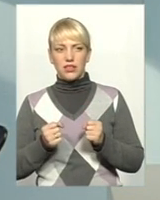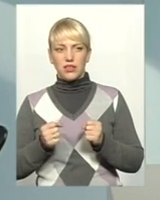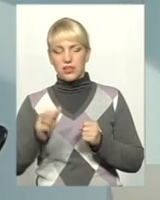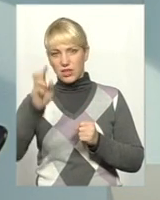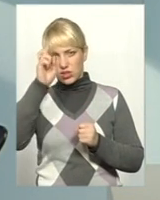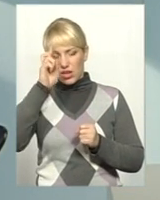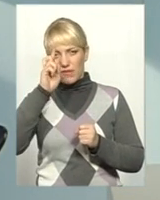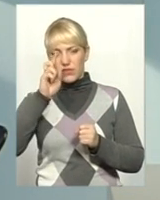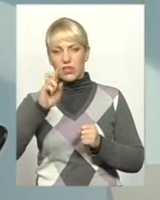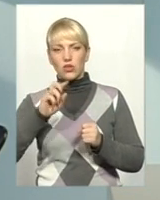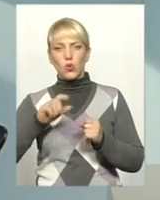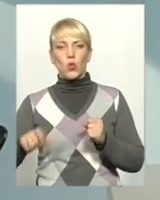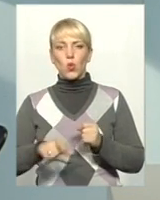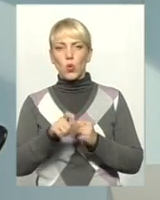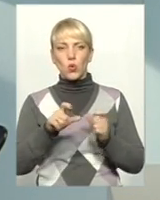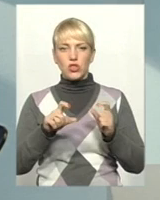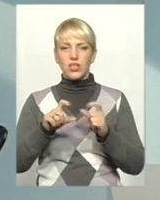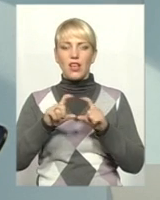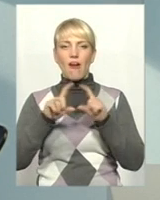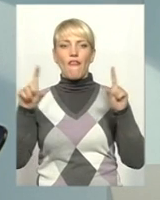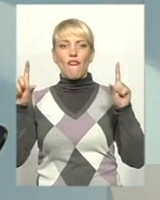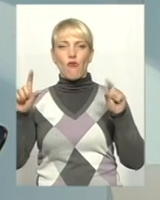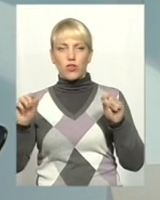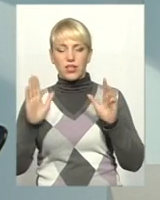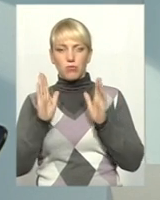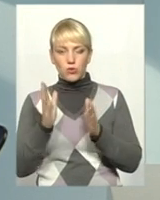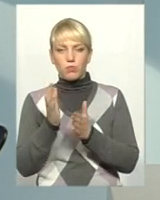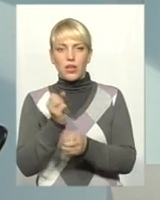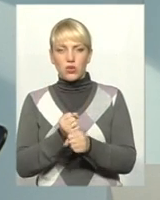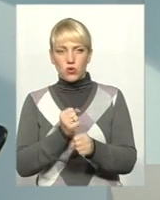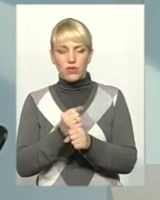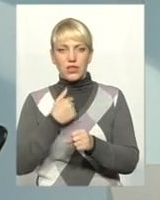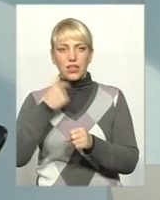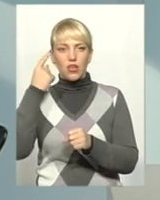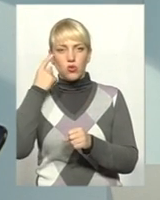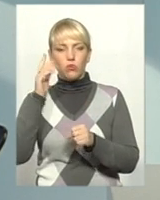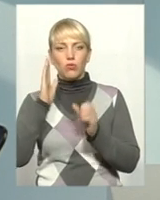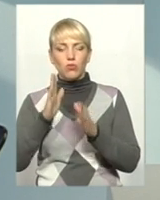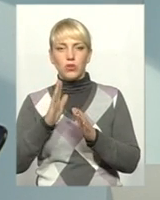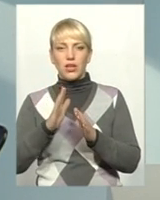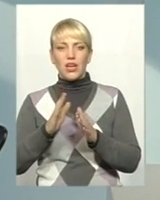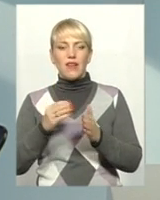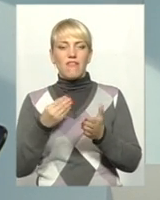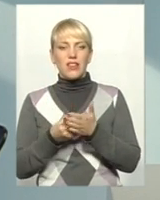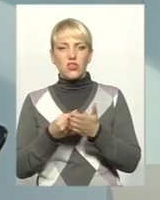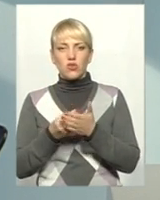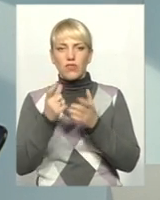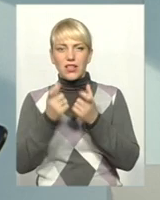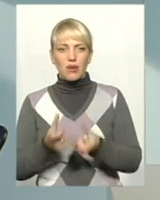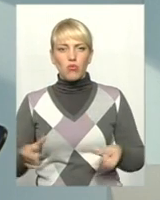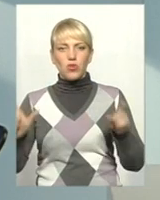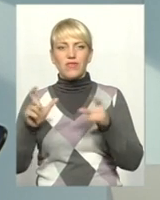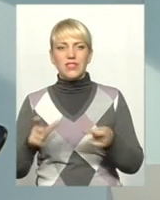державний дорожній фонд і він дійсно запрацює, я думаю, що фінансування просто не в рази, а просто багато разів буде